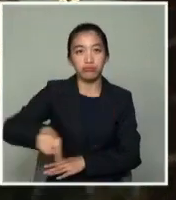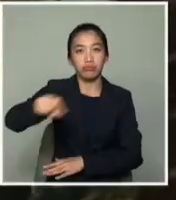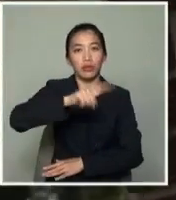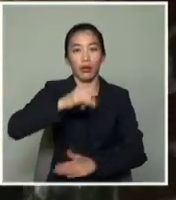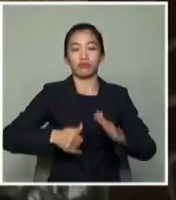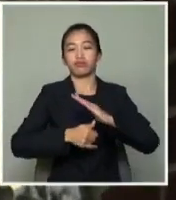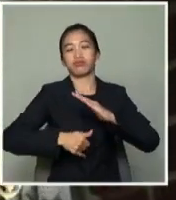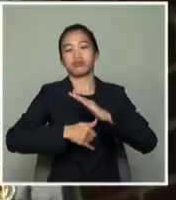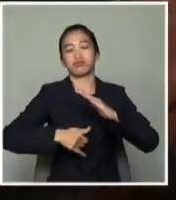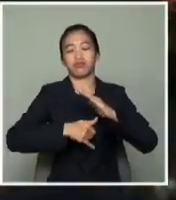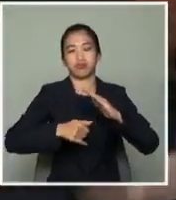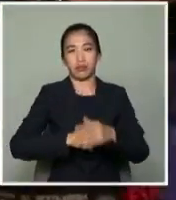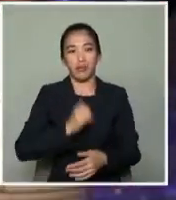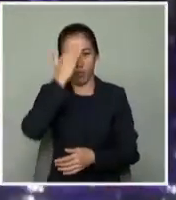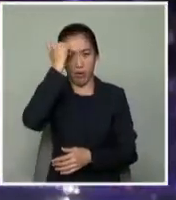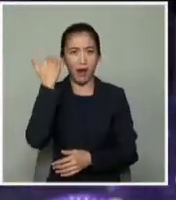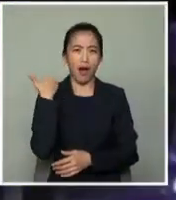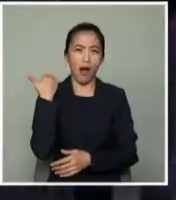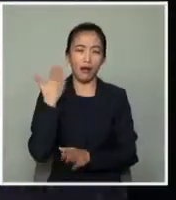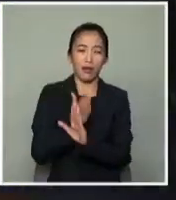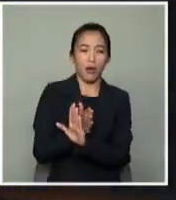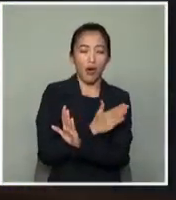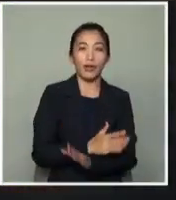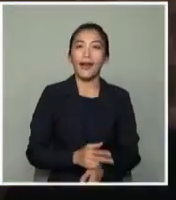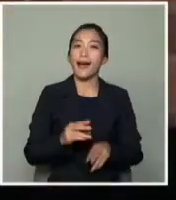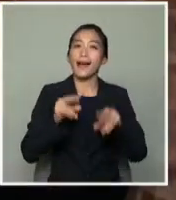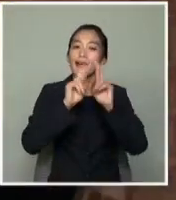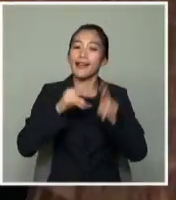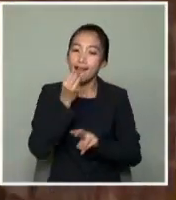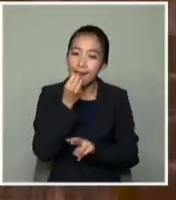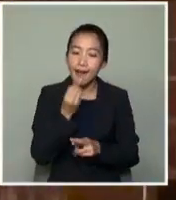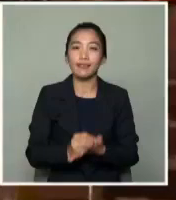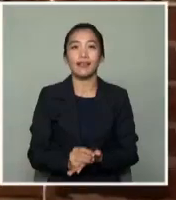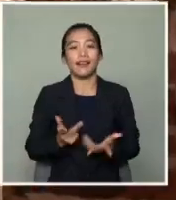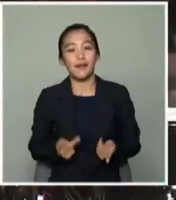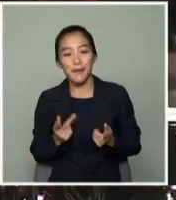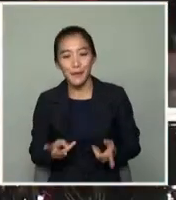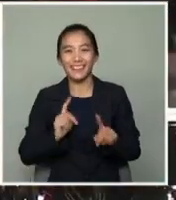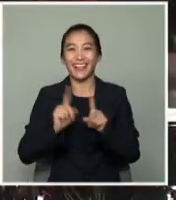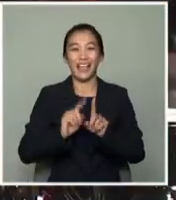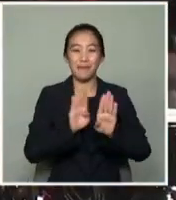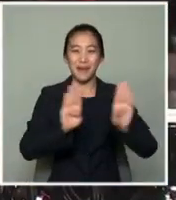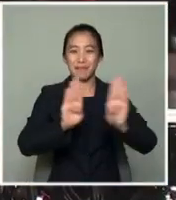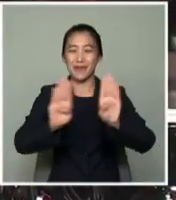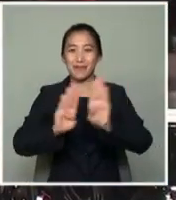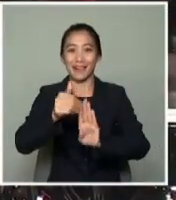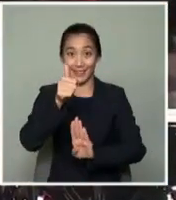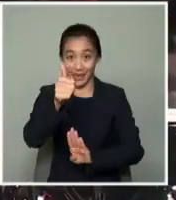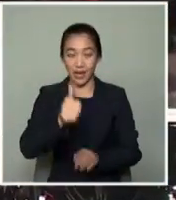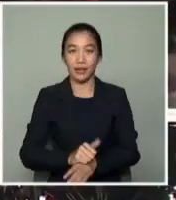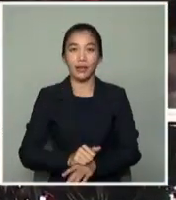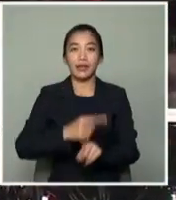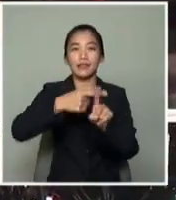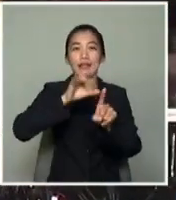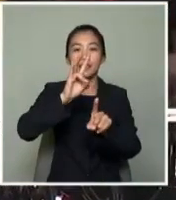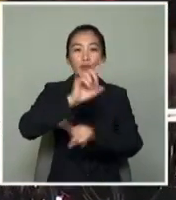การล็อกดาวน์แล้วอนุญาตให้ไนท์คลับรวมถึงภัตตาคารร้านอาหารกลับมาเปิดดำเนินธุรกิจได้ตั้งแต่31กรกฎาคมที่ผ่านมาแต่ว่